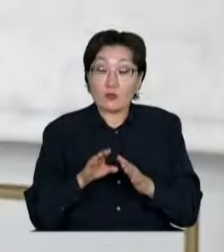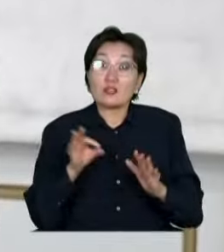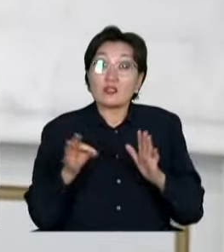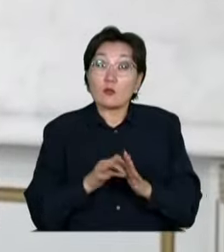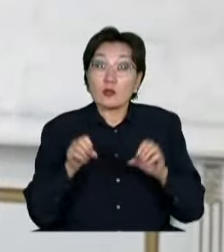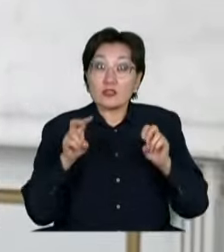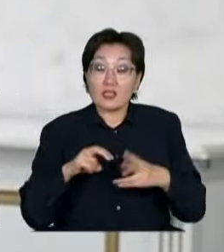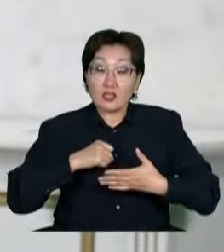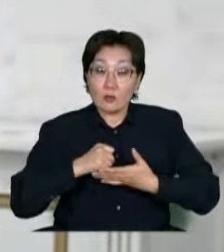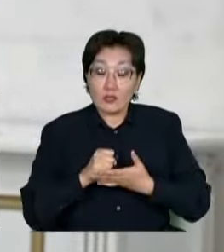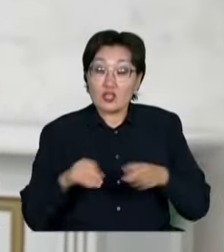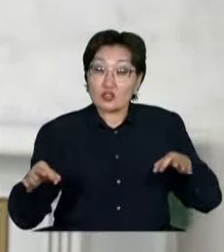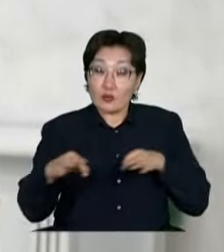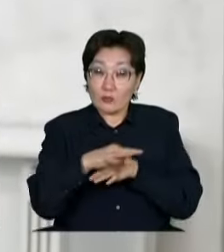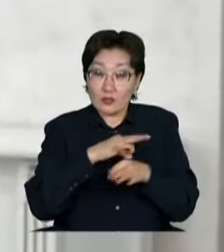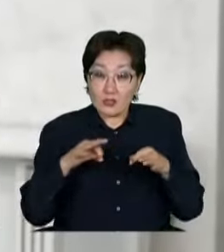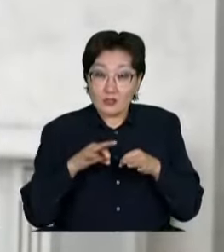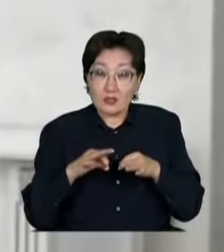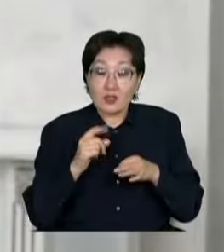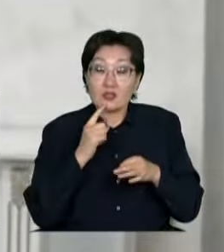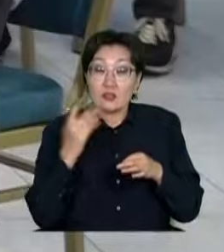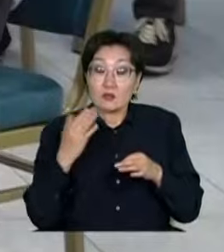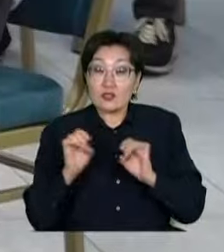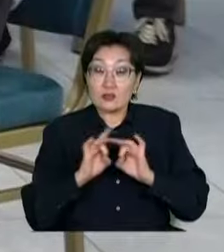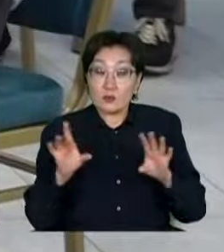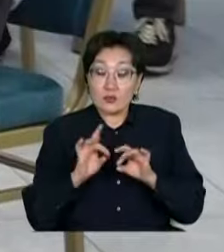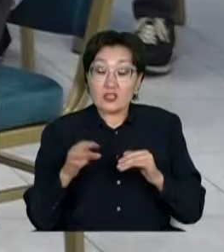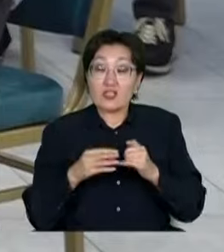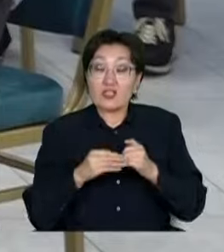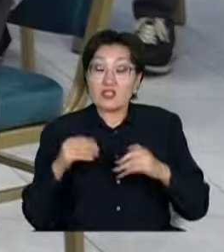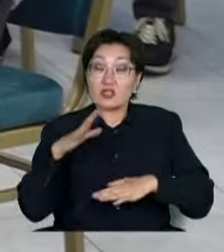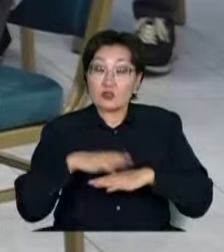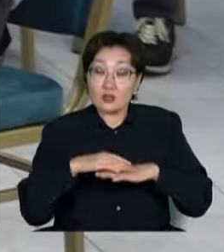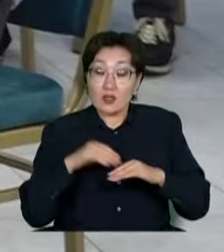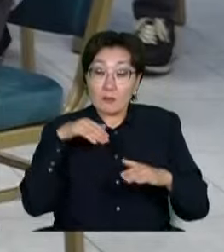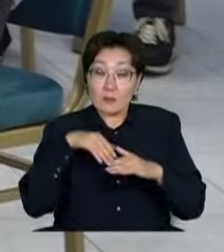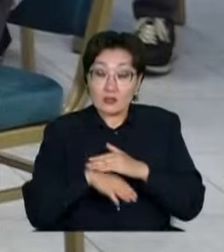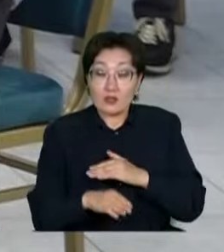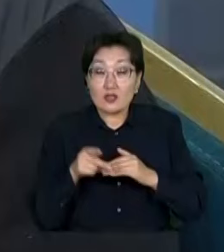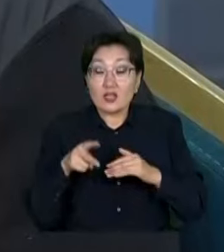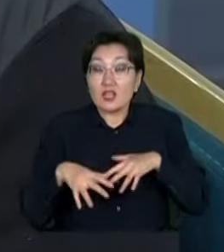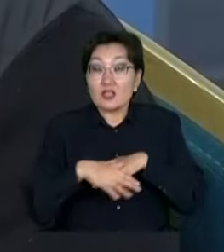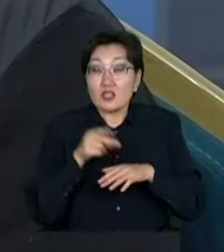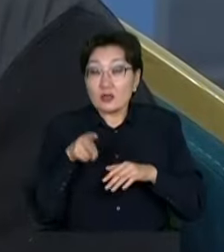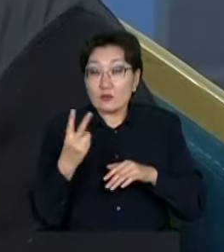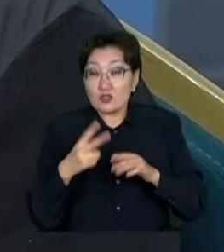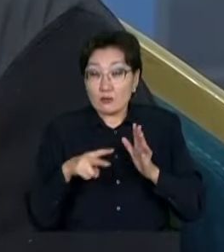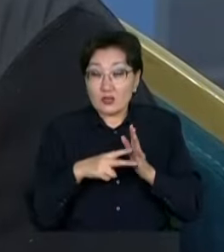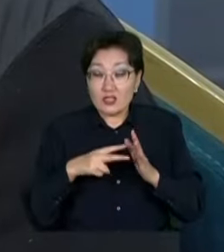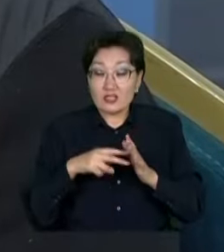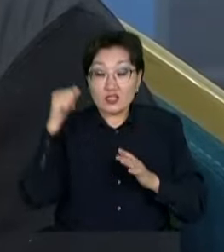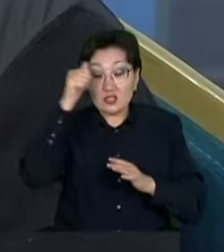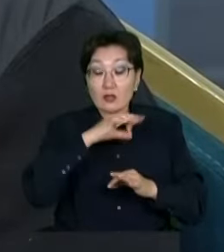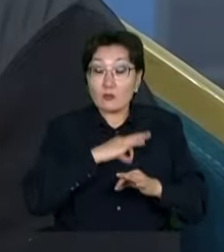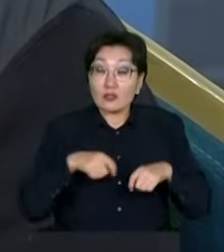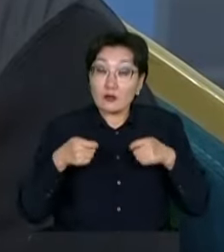арнайы қабылданған жобаның таныстырылымында айтылды. Жерүсті метросының игілігін қала халқы 2027 жылы көреді деді мамандар.